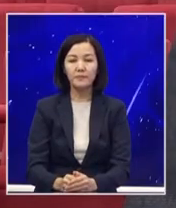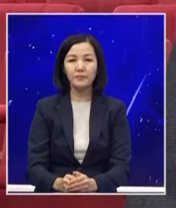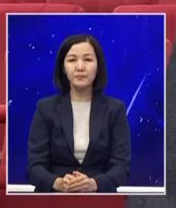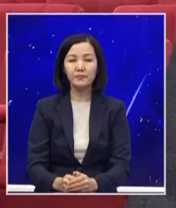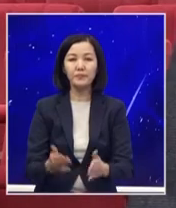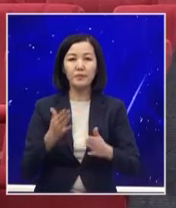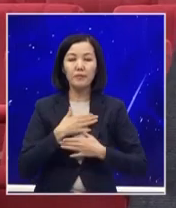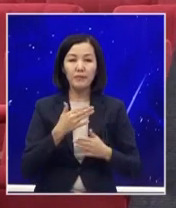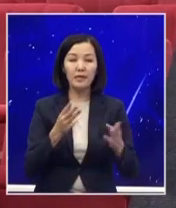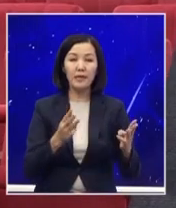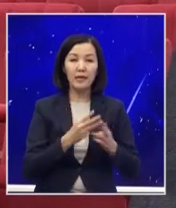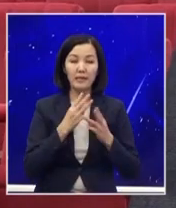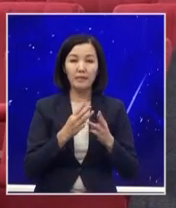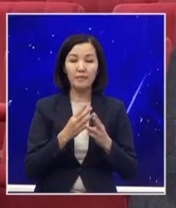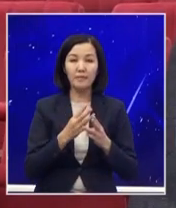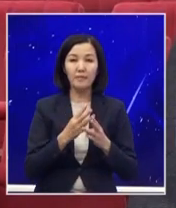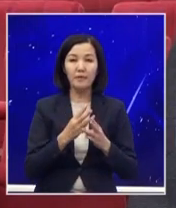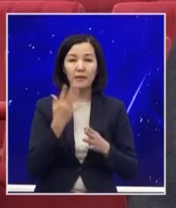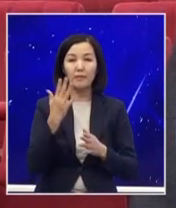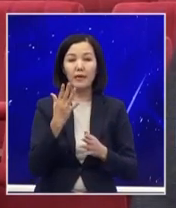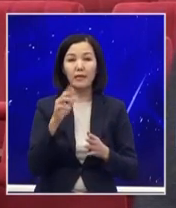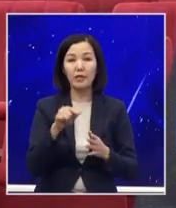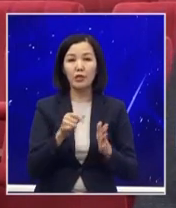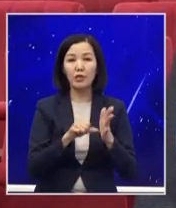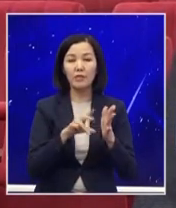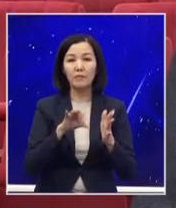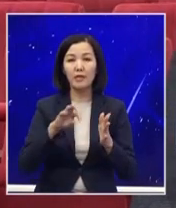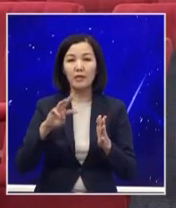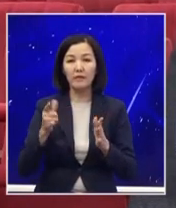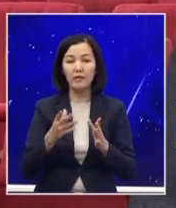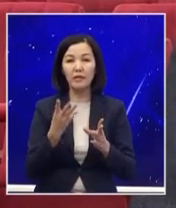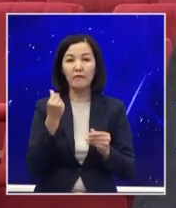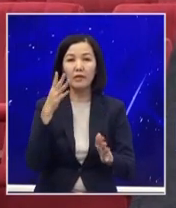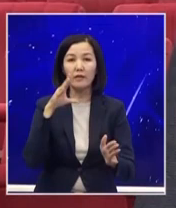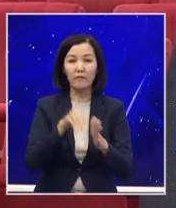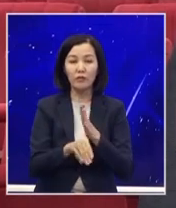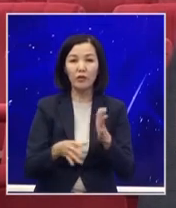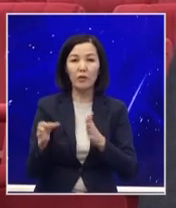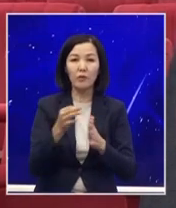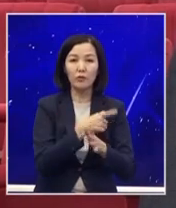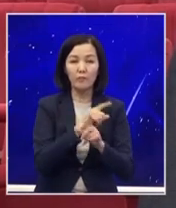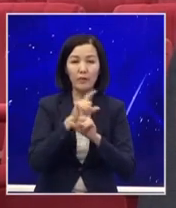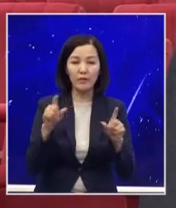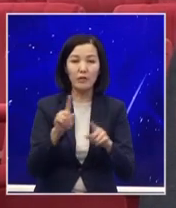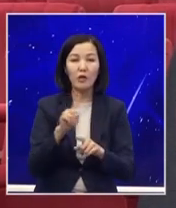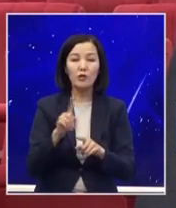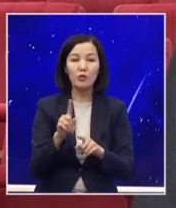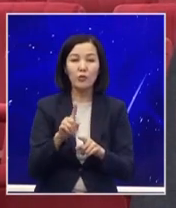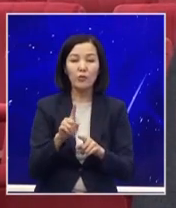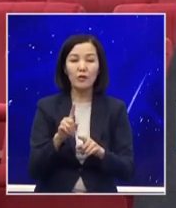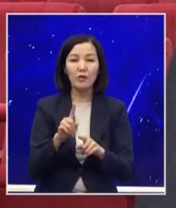Мы хотим инвестировать 5-6 миллиардов тенге в областные больницы, чтобы его